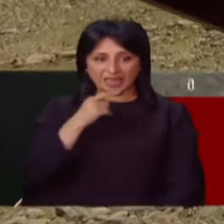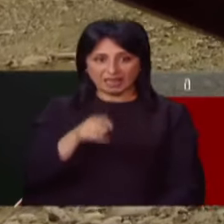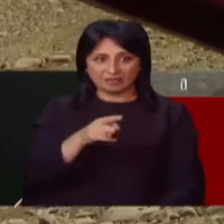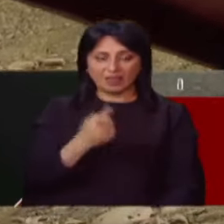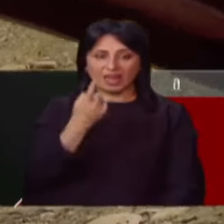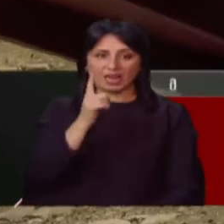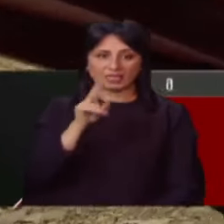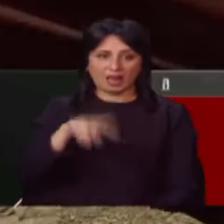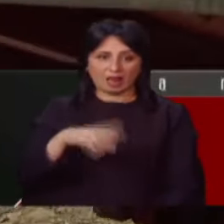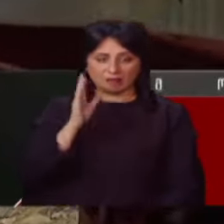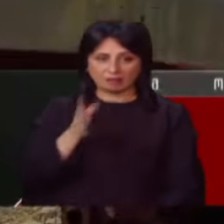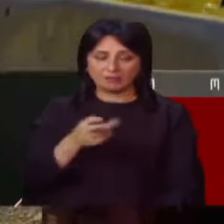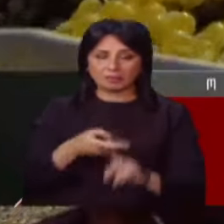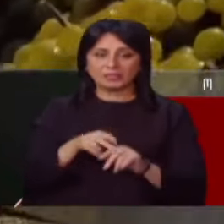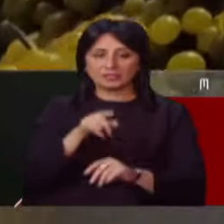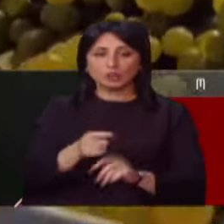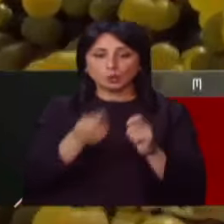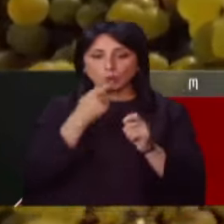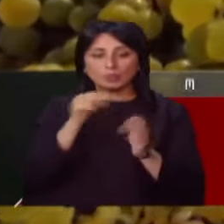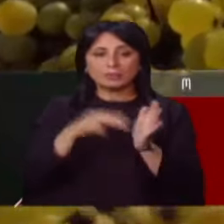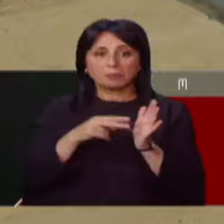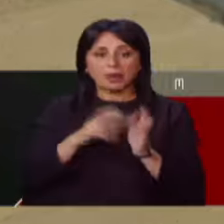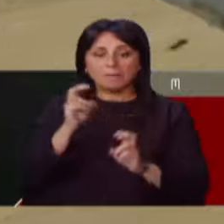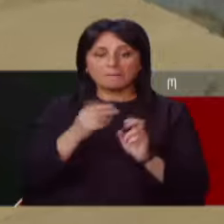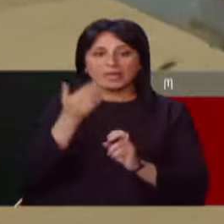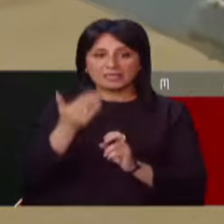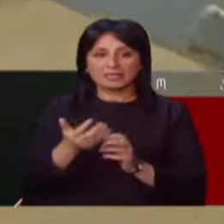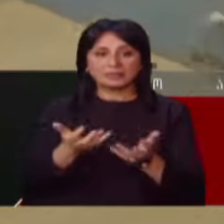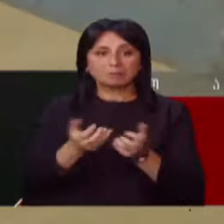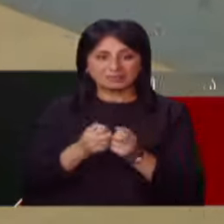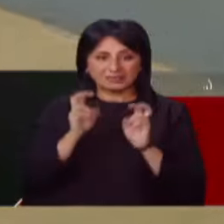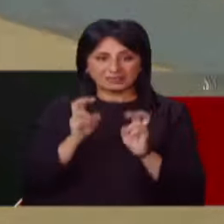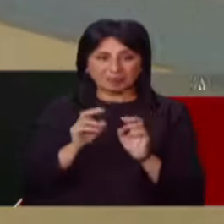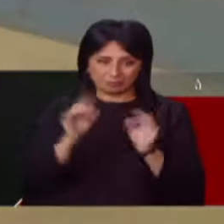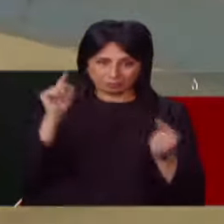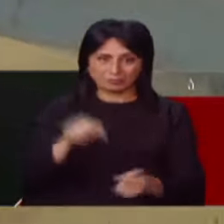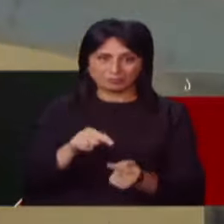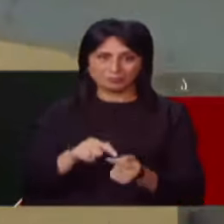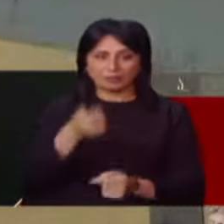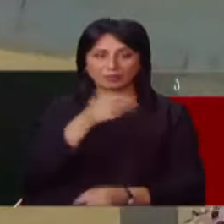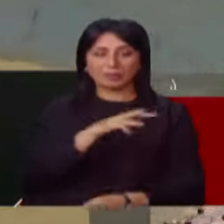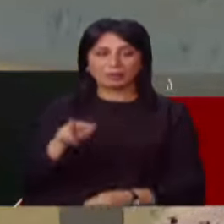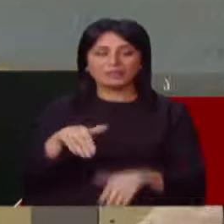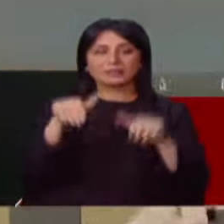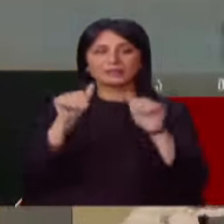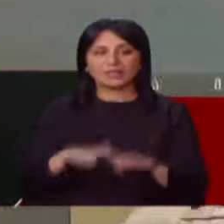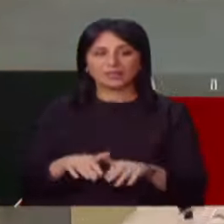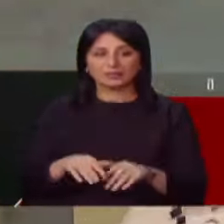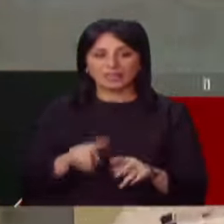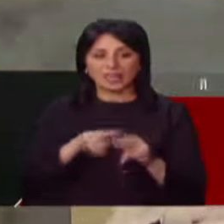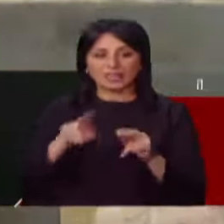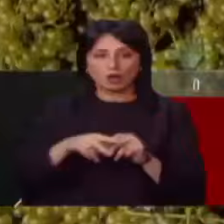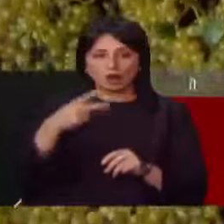მინიმუმ 1 ლარი იქნება. იმისთვის რომ ყურძნის ფასი მეწარმეებისთვის მისაღებ ნიშნულზე იყოს, პრემიერ-მინისტრის გადაწყვეტილებით